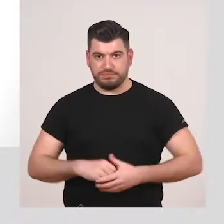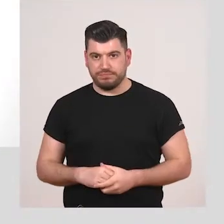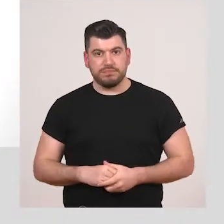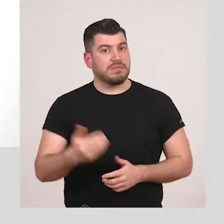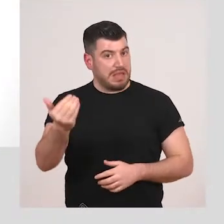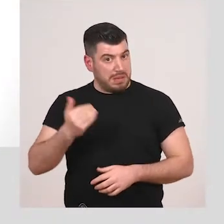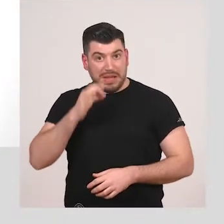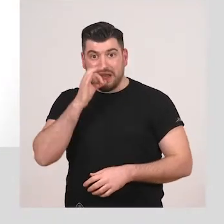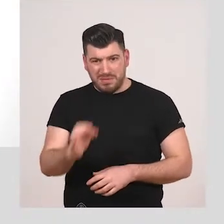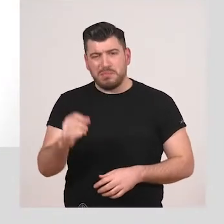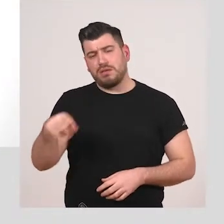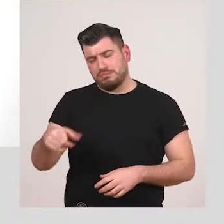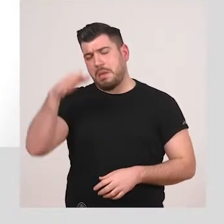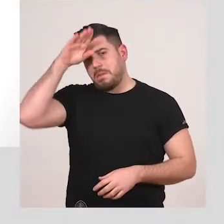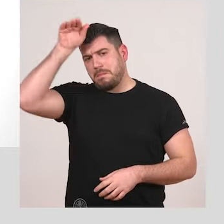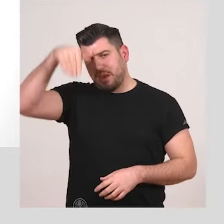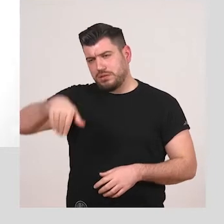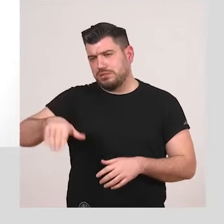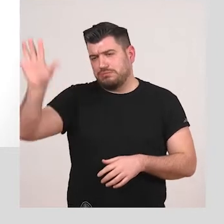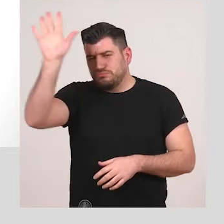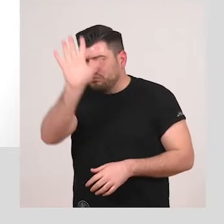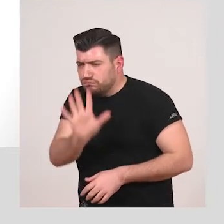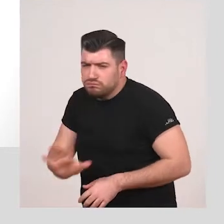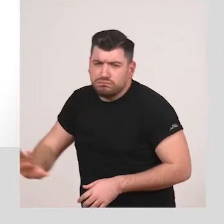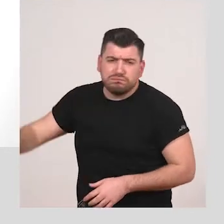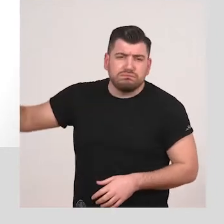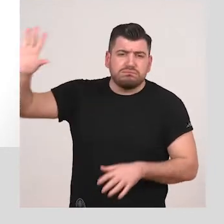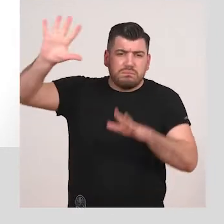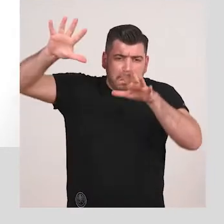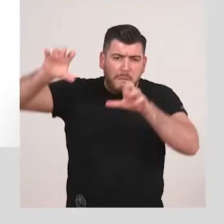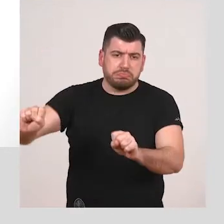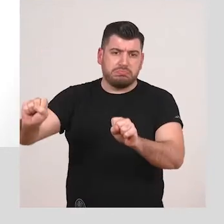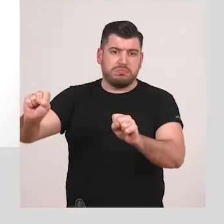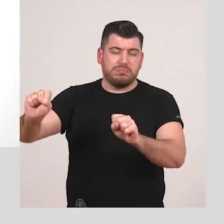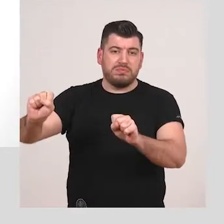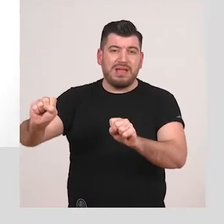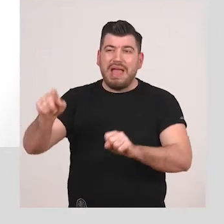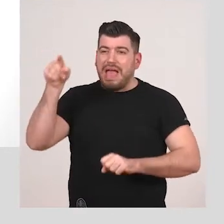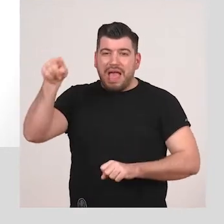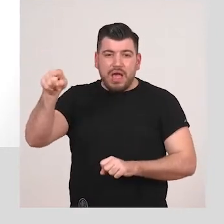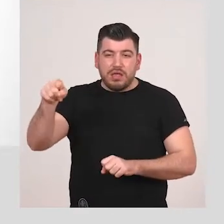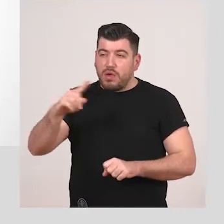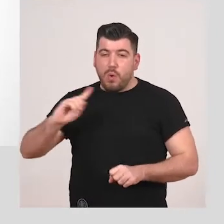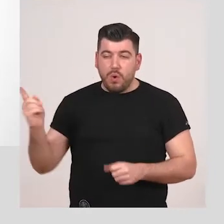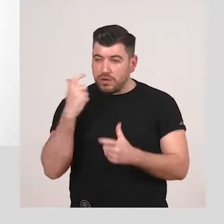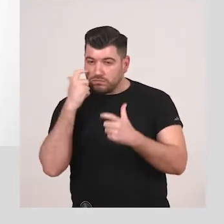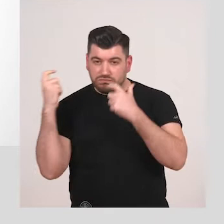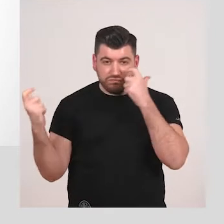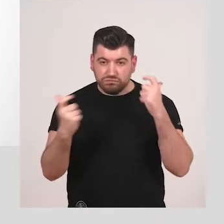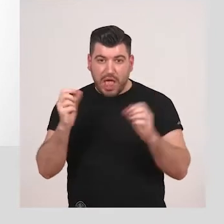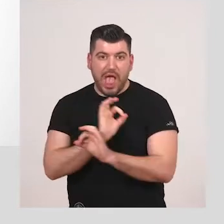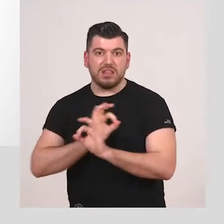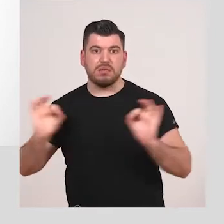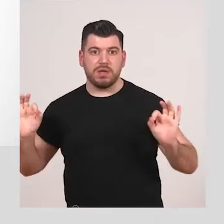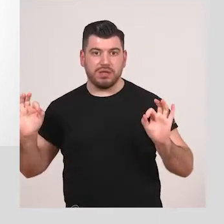έχουμε την αχανή περσική αυτοκρατορία. Μία αυτοκρατορία όπου ο ήλιος δεν έδιε ποτέ. Σημαντικά